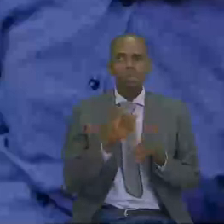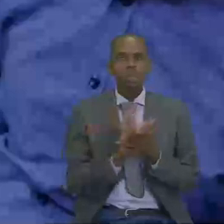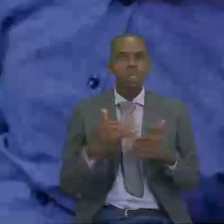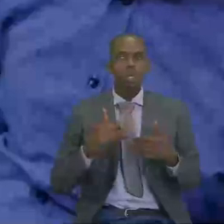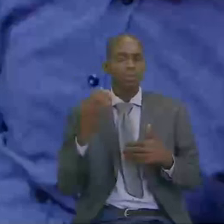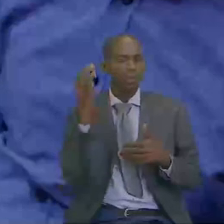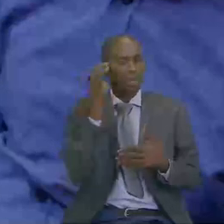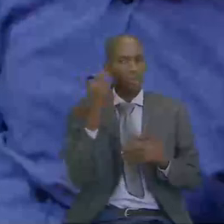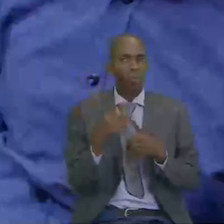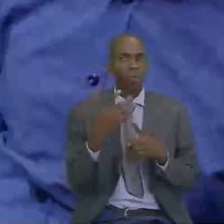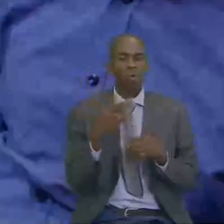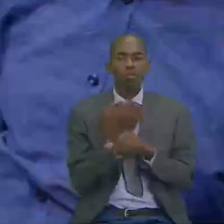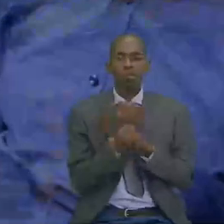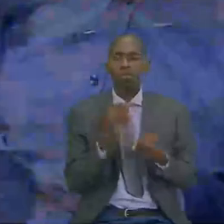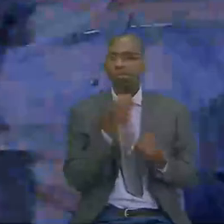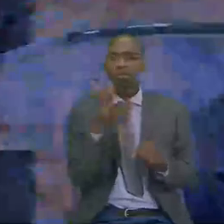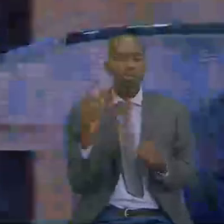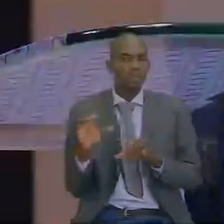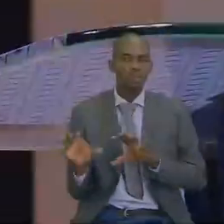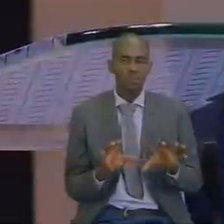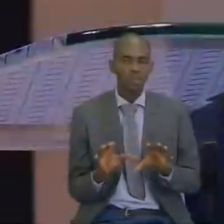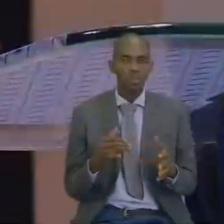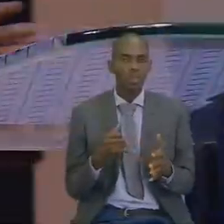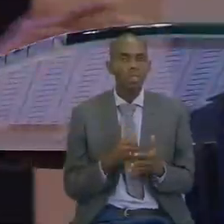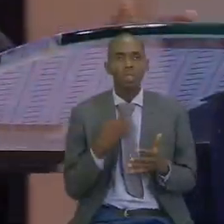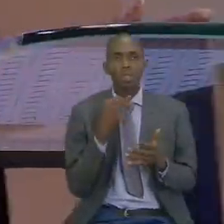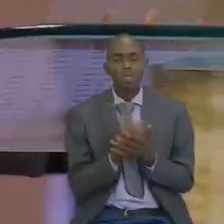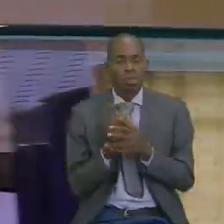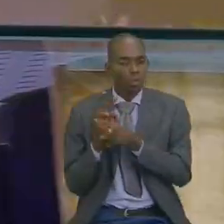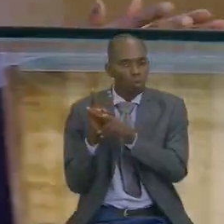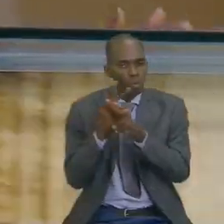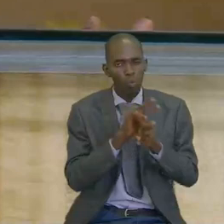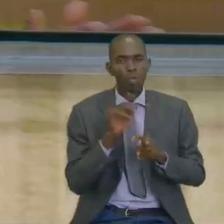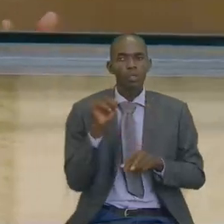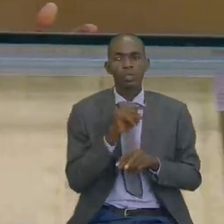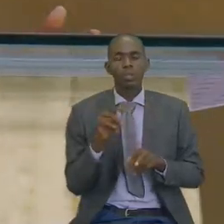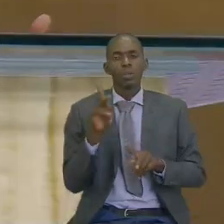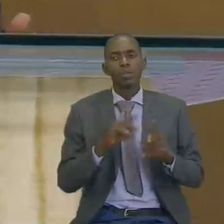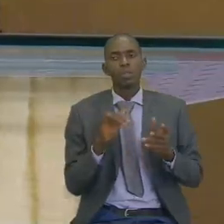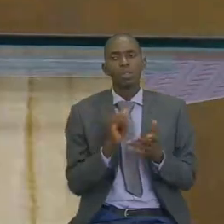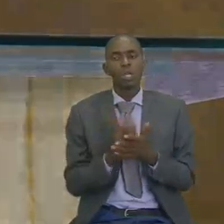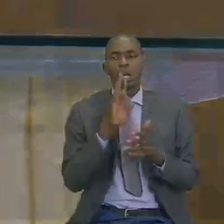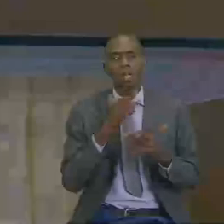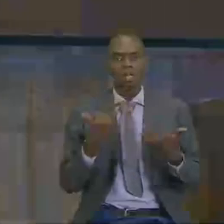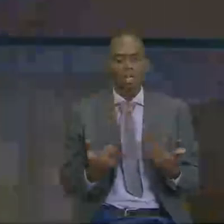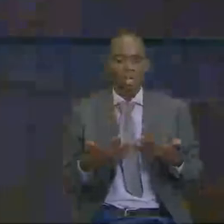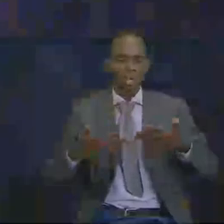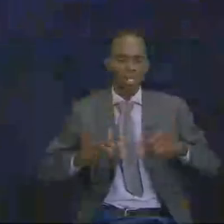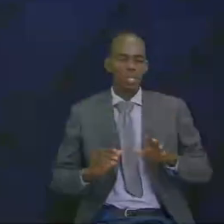la parole du salut et ne se sont pas soumis. Et les gens qui ont permis à de moindres